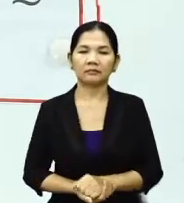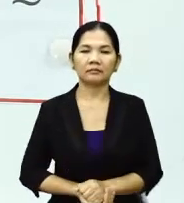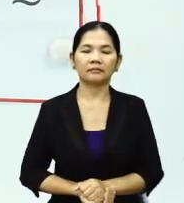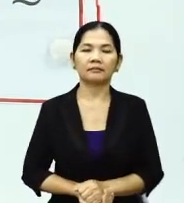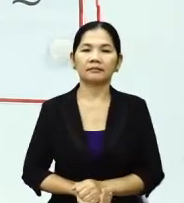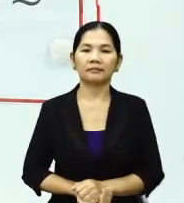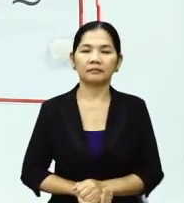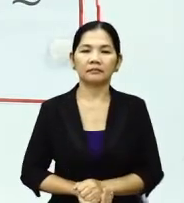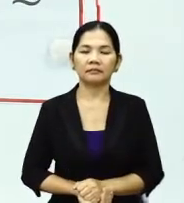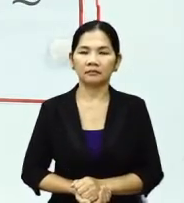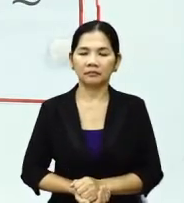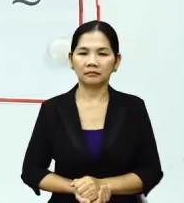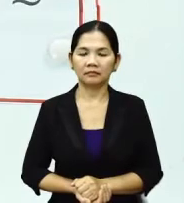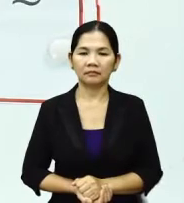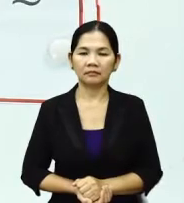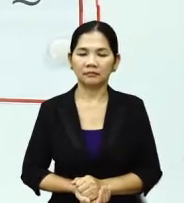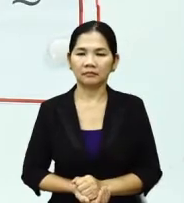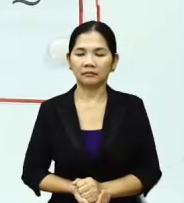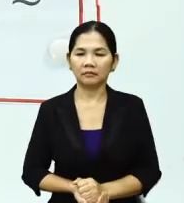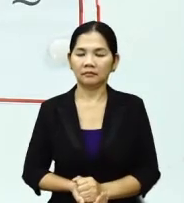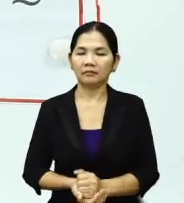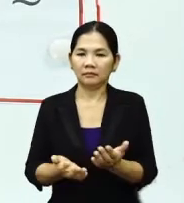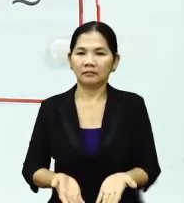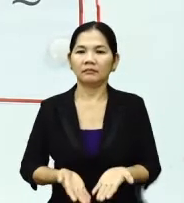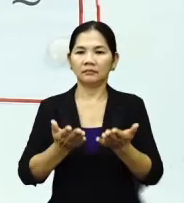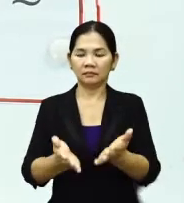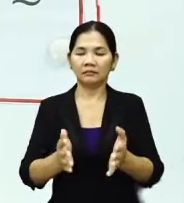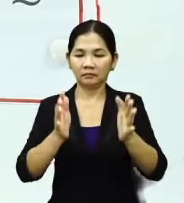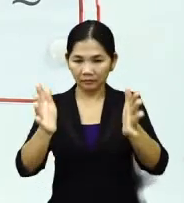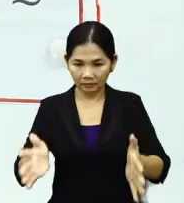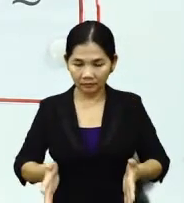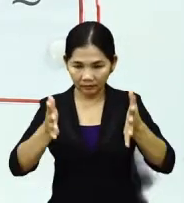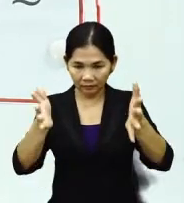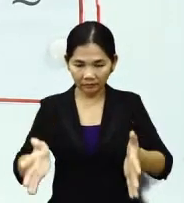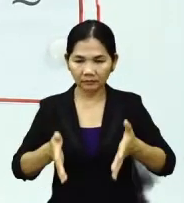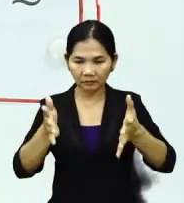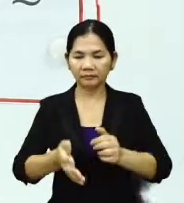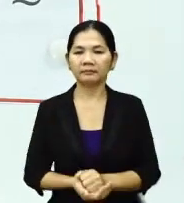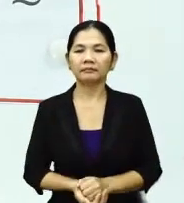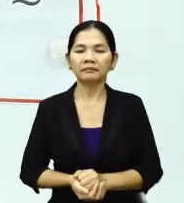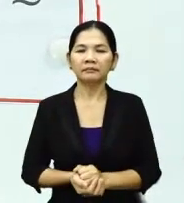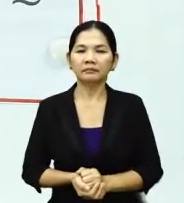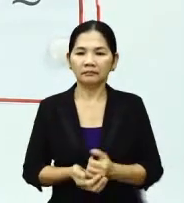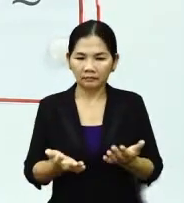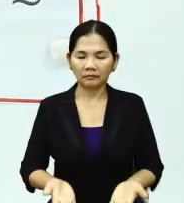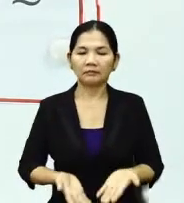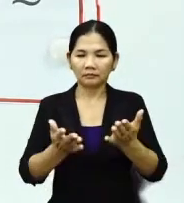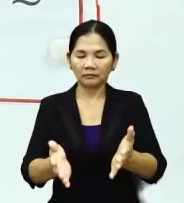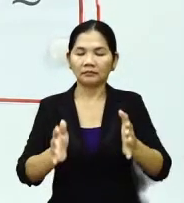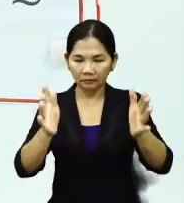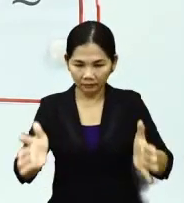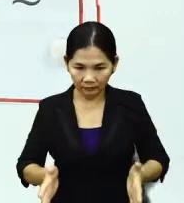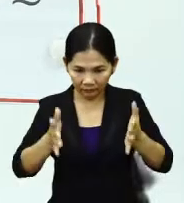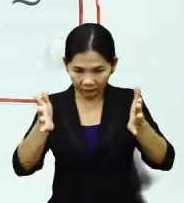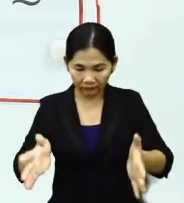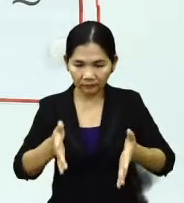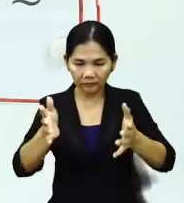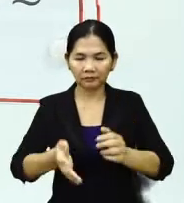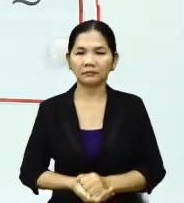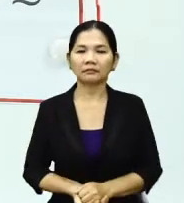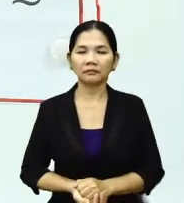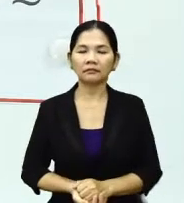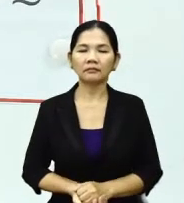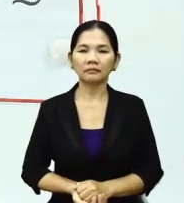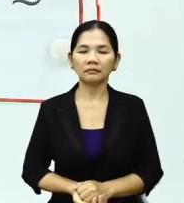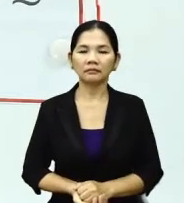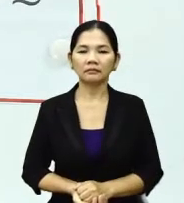chà đạ lơ rơ tê chà đạ lơ rơ tê chà tê đi khnìa